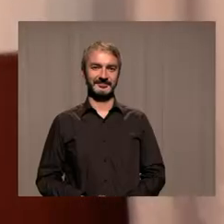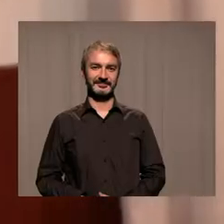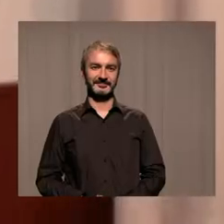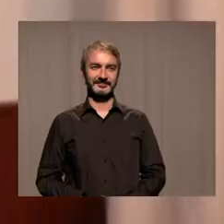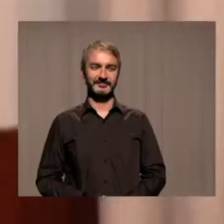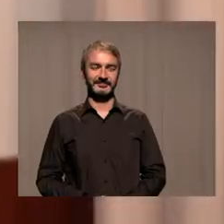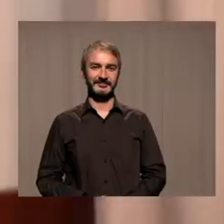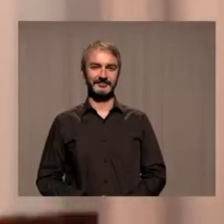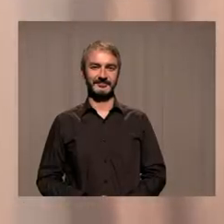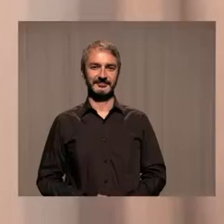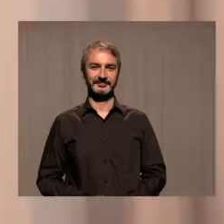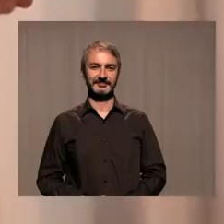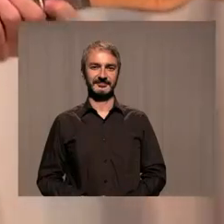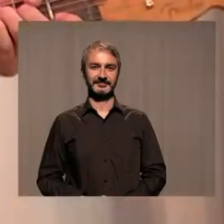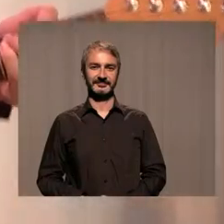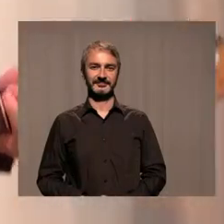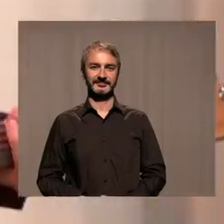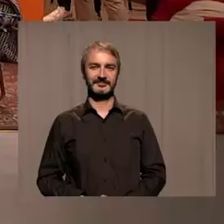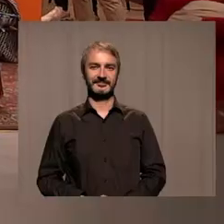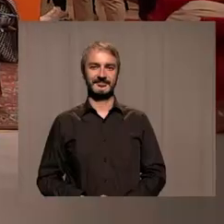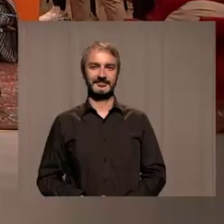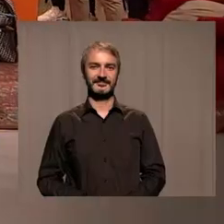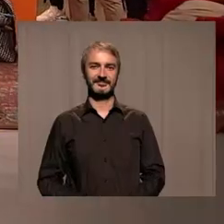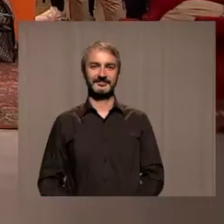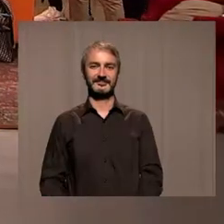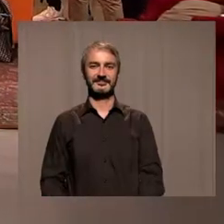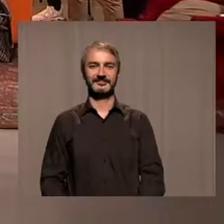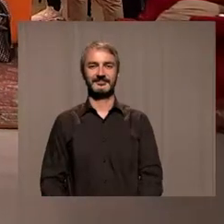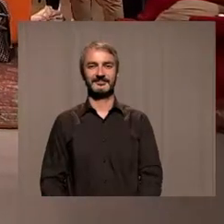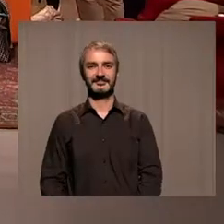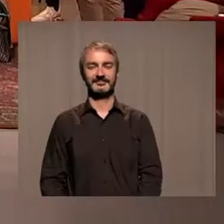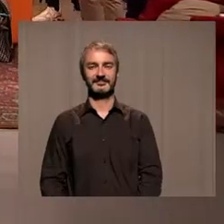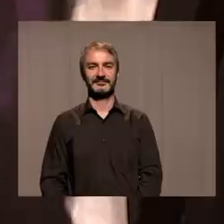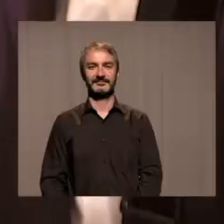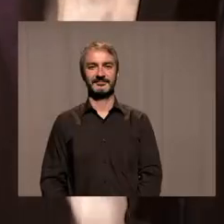l'aire. Vine aquí, balla amb mi, balla com una lluna a l'aigua.